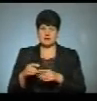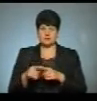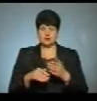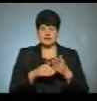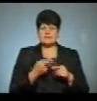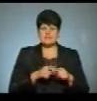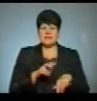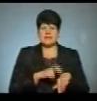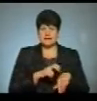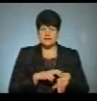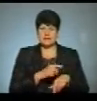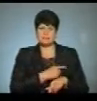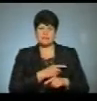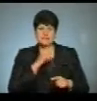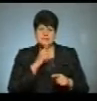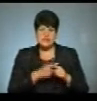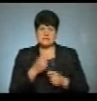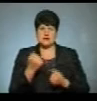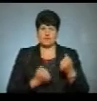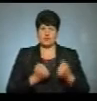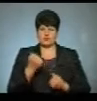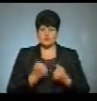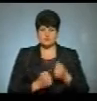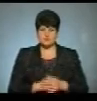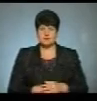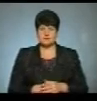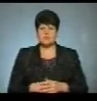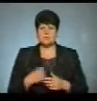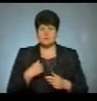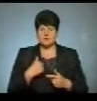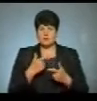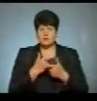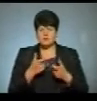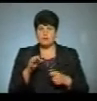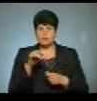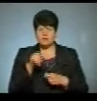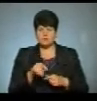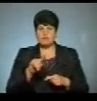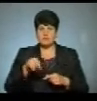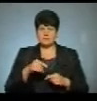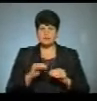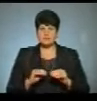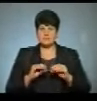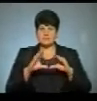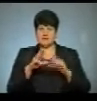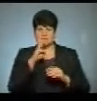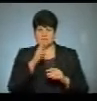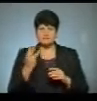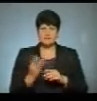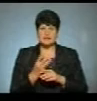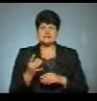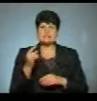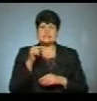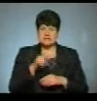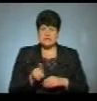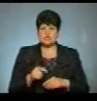лікарі, фельдшери, медсестри та водії. Сьогодні ми попереджуємо про те, що ми вимагаємо, щоб нам підняли зарплату втричі за те, що